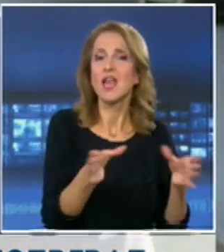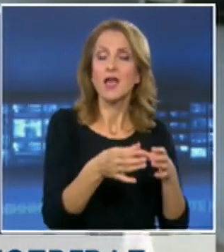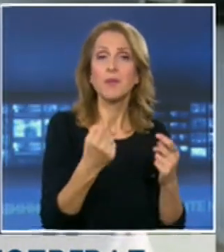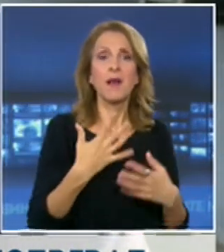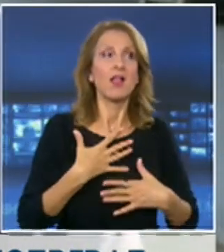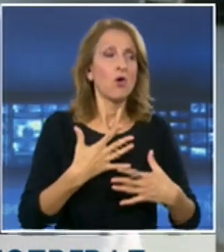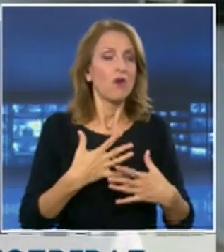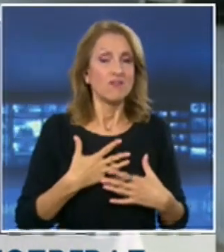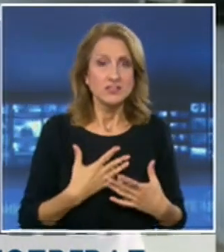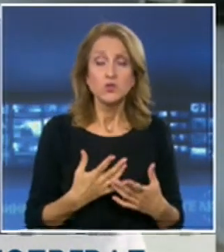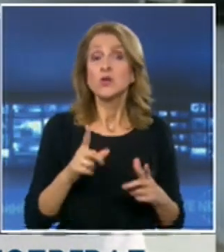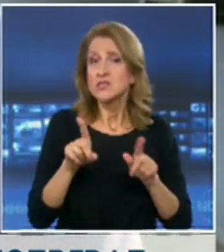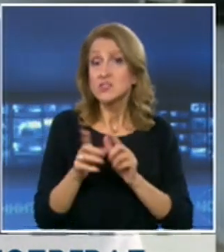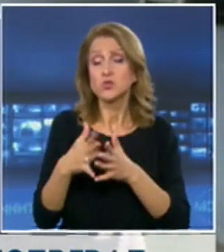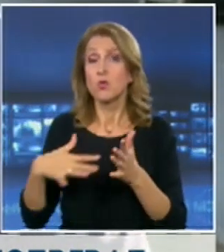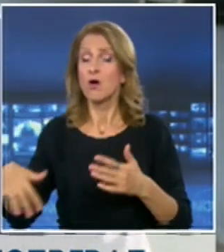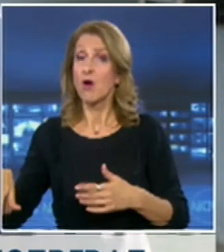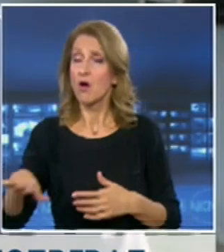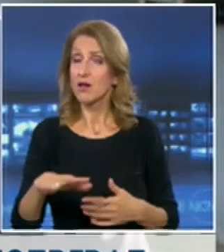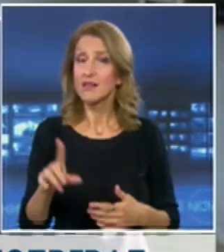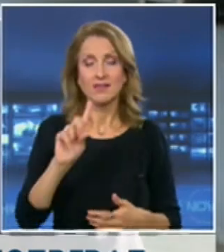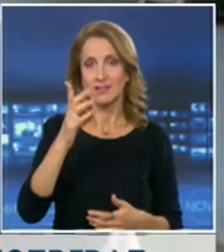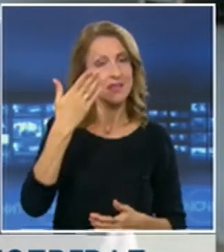малко въздух, както и самите хора. Защото да